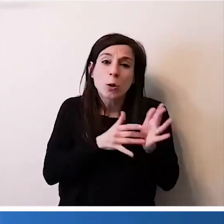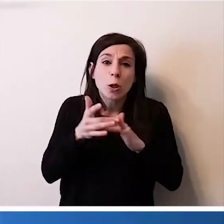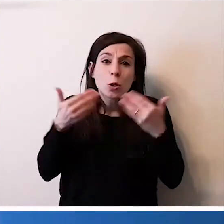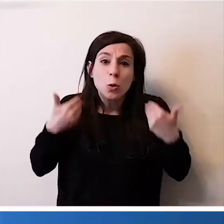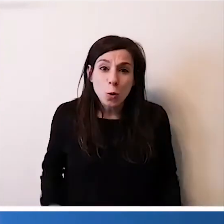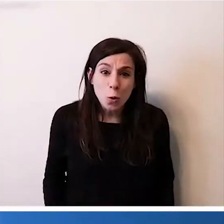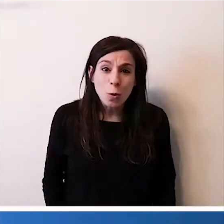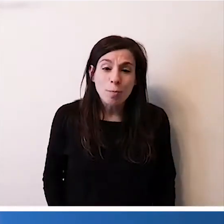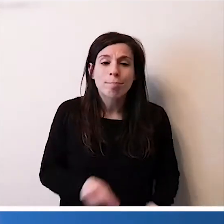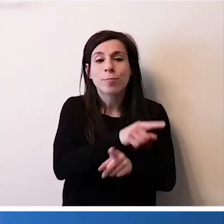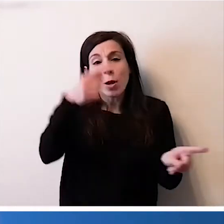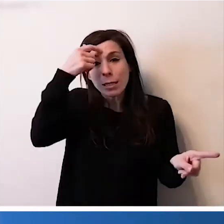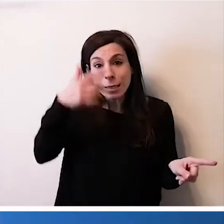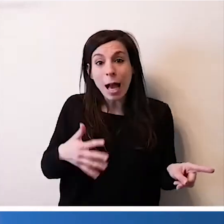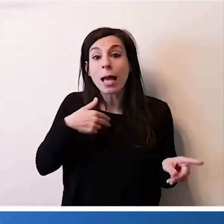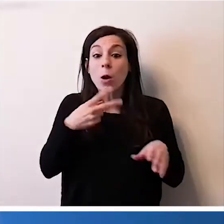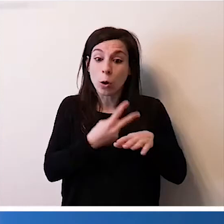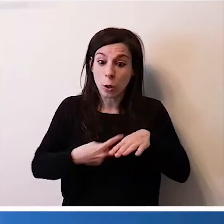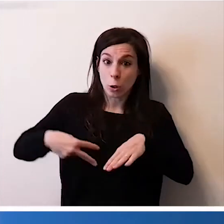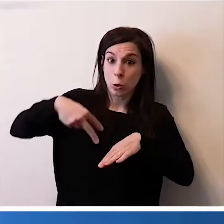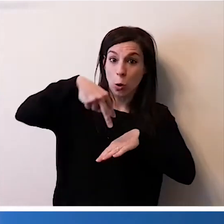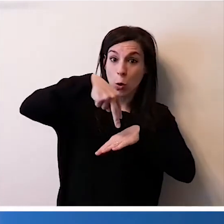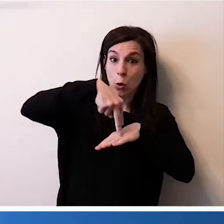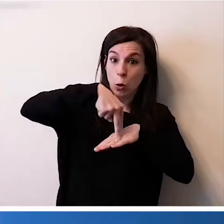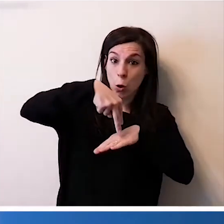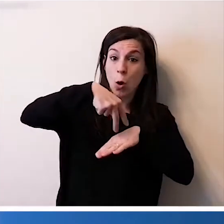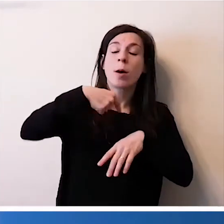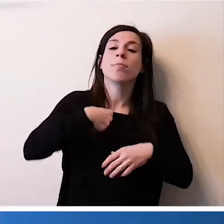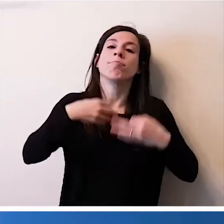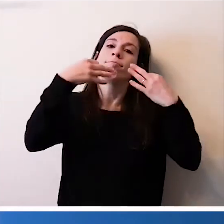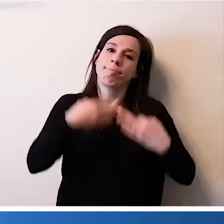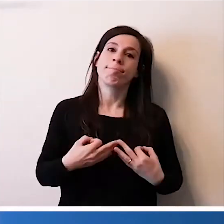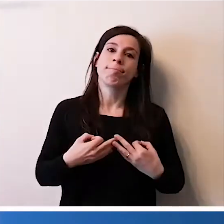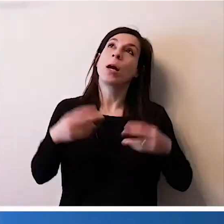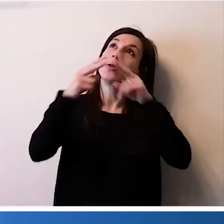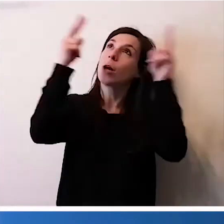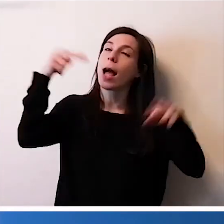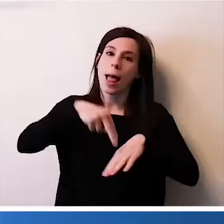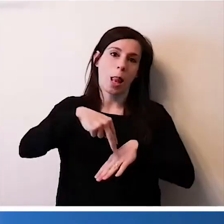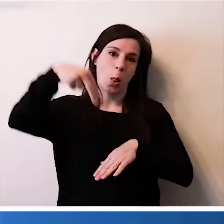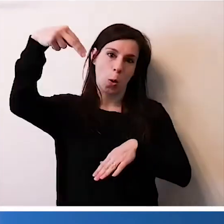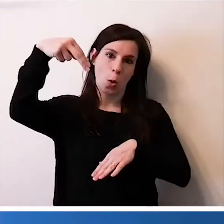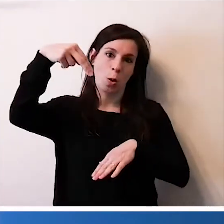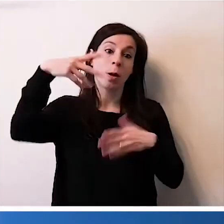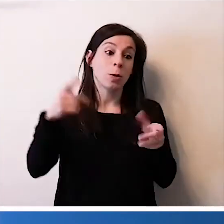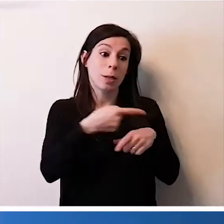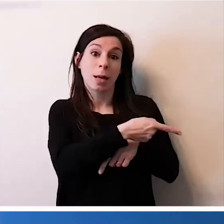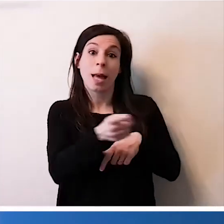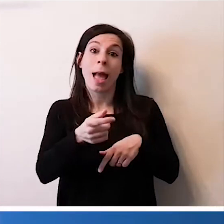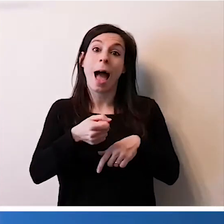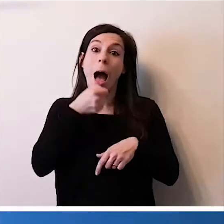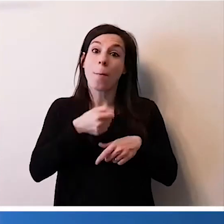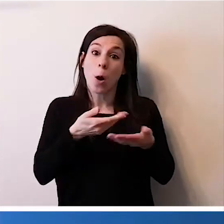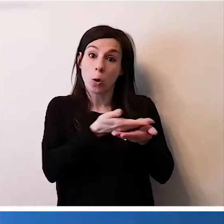momento, dopo essere risorto al cielo, ho deciso di salire al cielo, così che gli apostoli